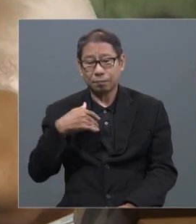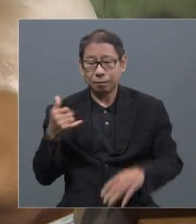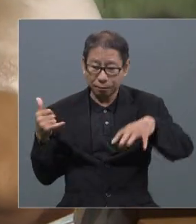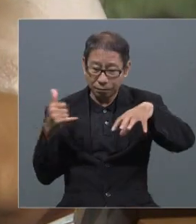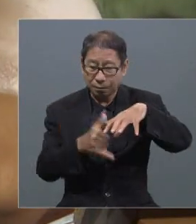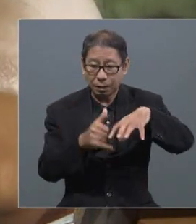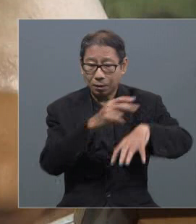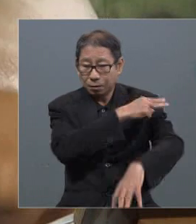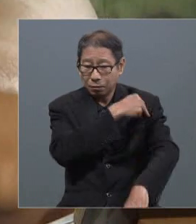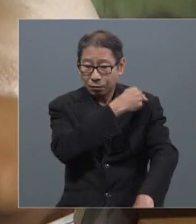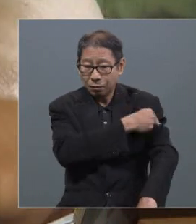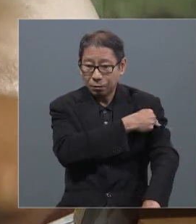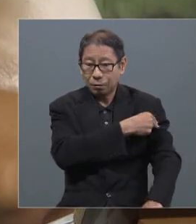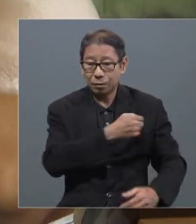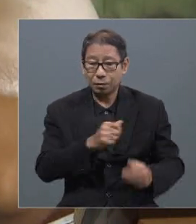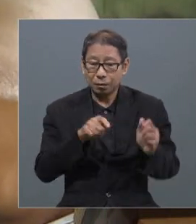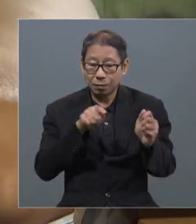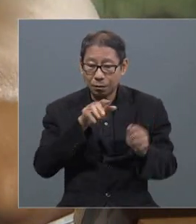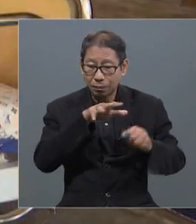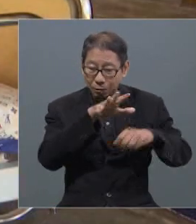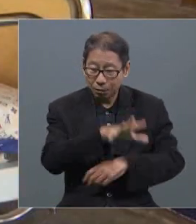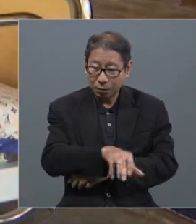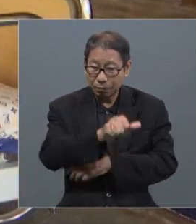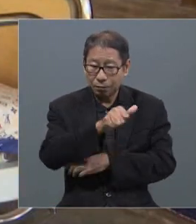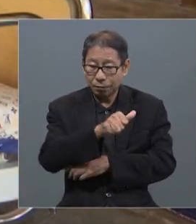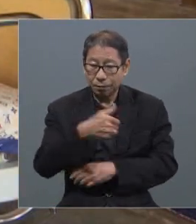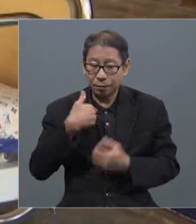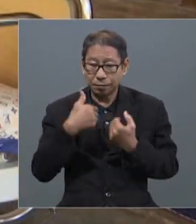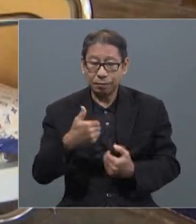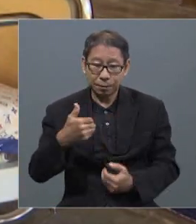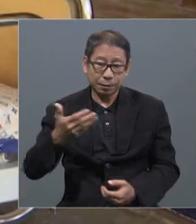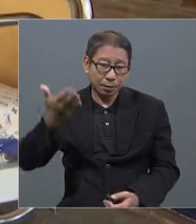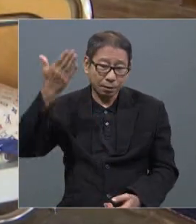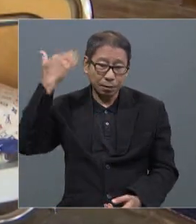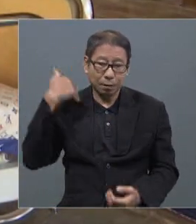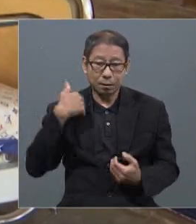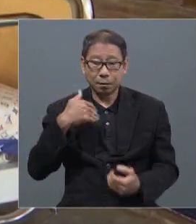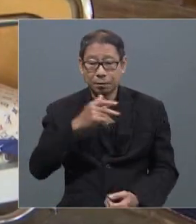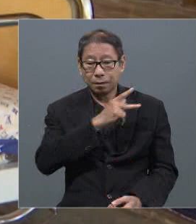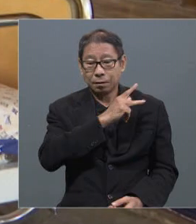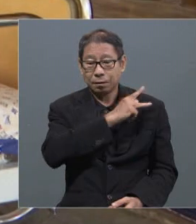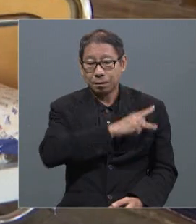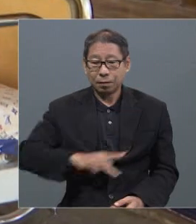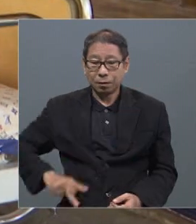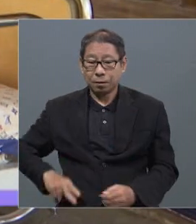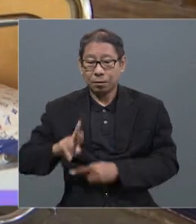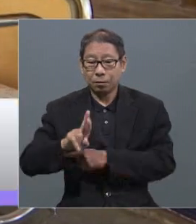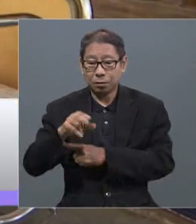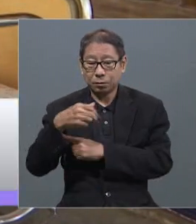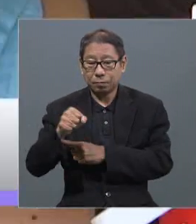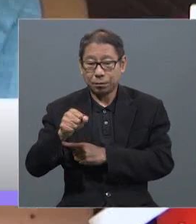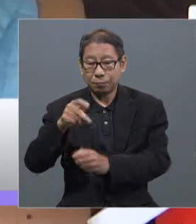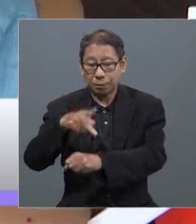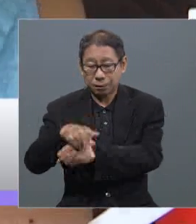าลมาทำโรงพยาบาลให้โรงพยาบาลประจำอำเภอเรา ภาพครั้งเมื่อในหลวงรัชกาลที่10เสด็จเป็นประธานวางศิล